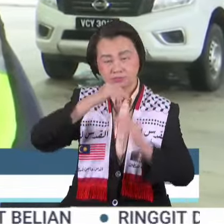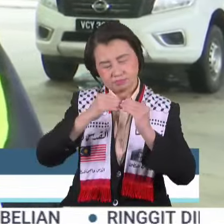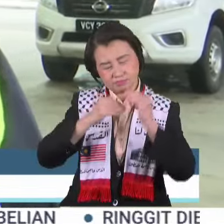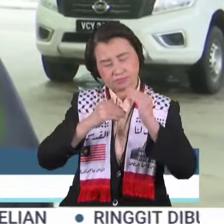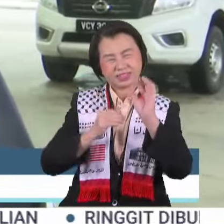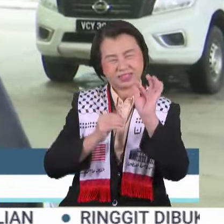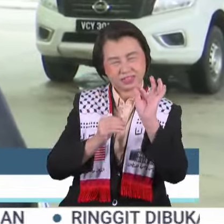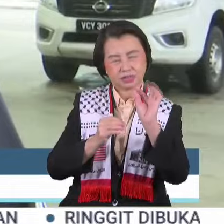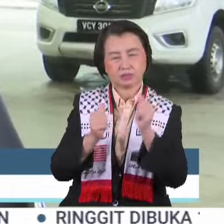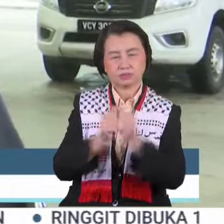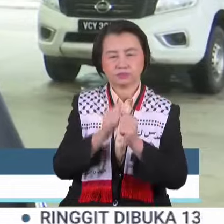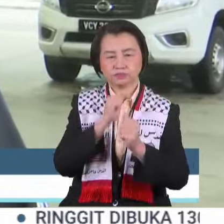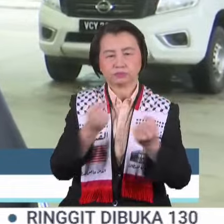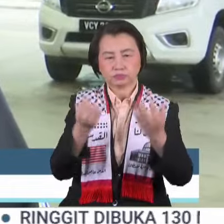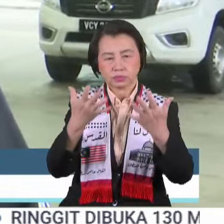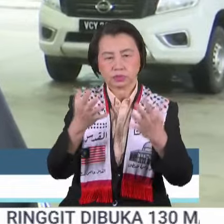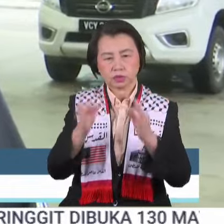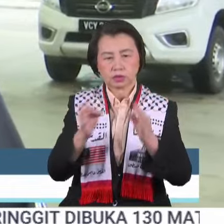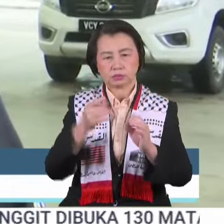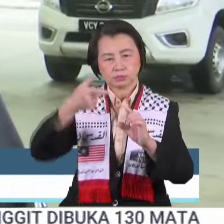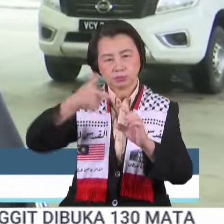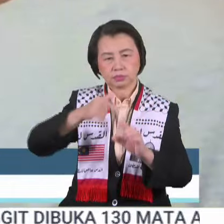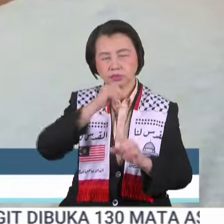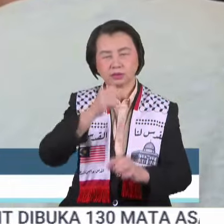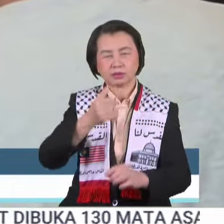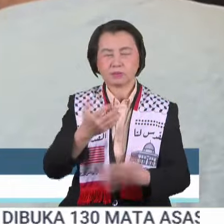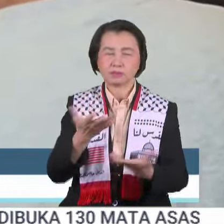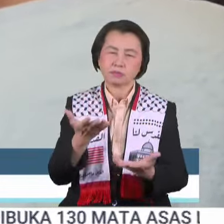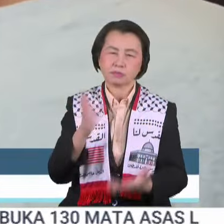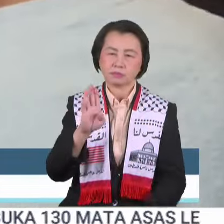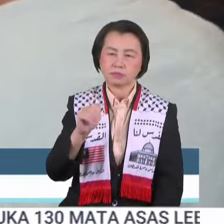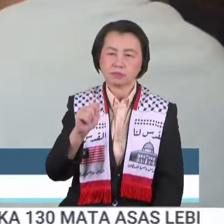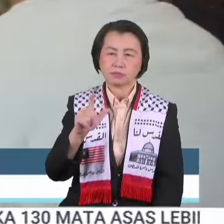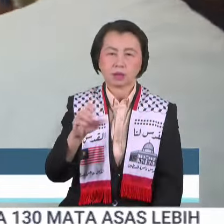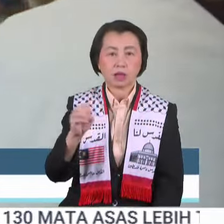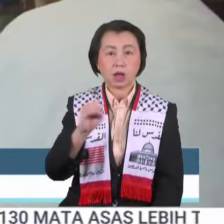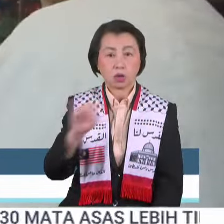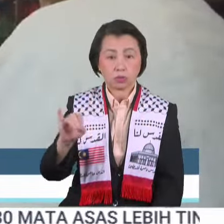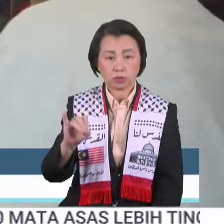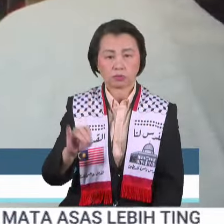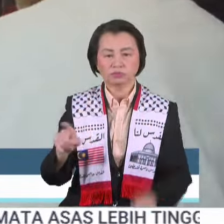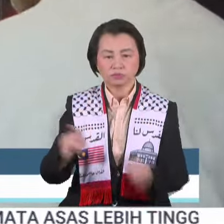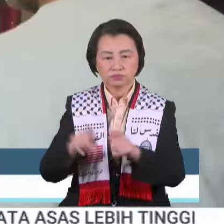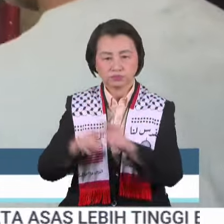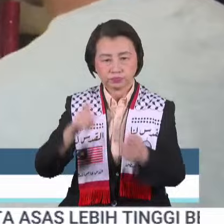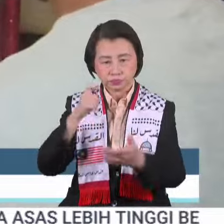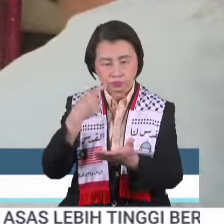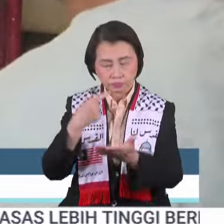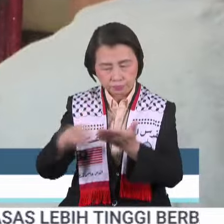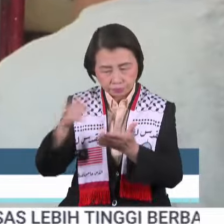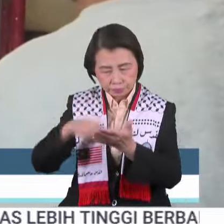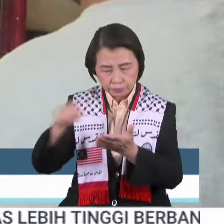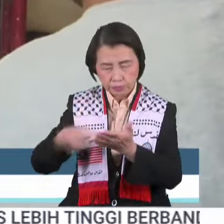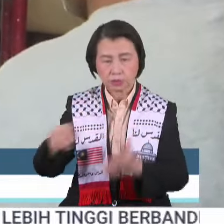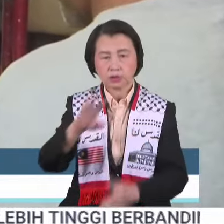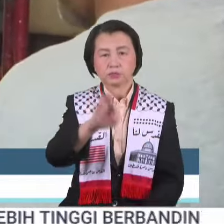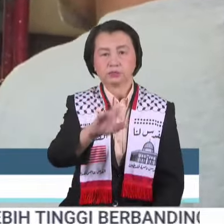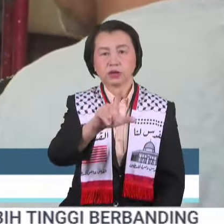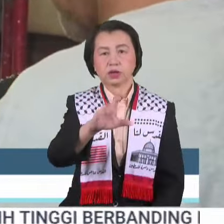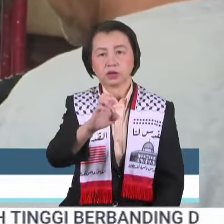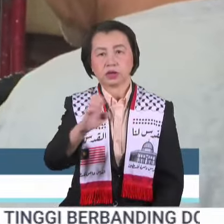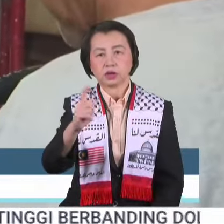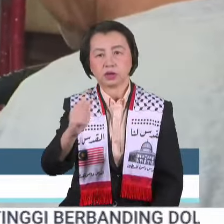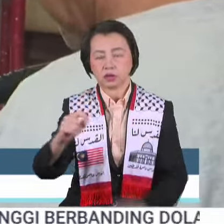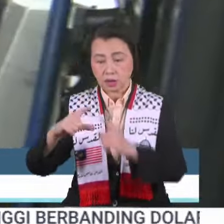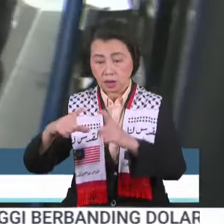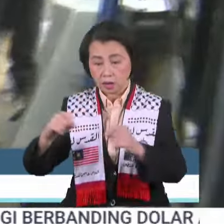kan, dengan harga yang kalau dia nak smuggle pun tak berbaloi lah. Turut diperiksa penggunaan flat card bagi pemilik kenderaan diesel